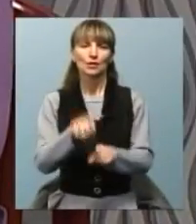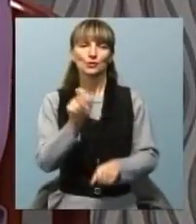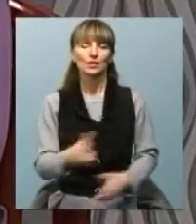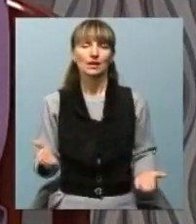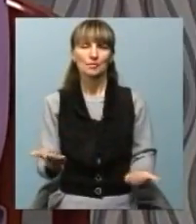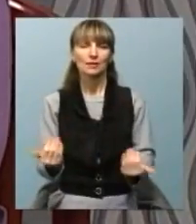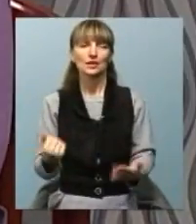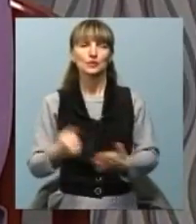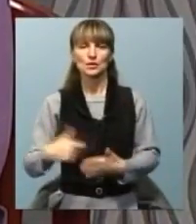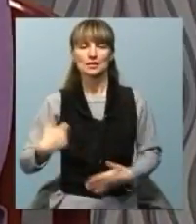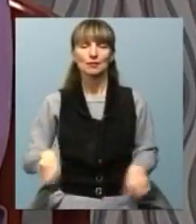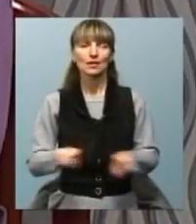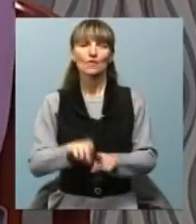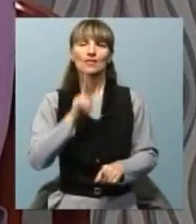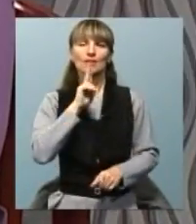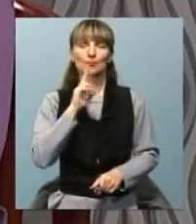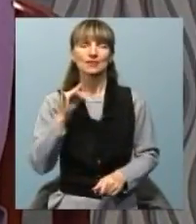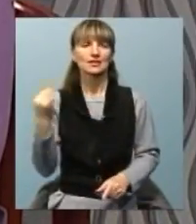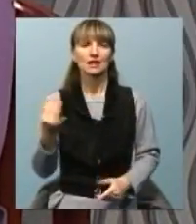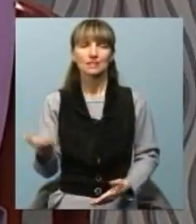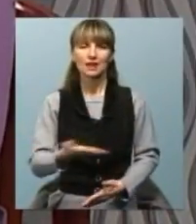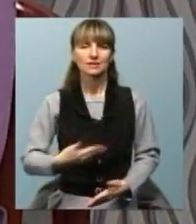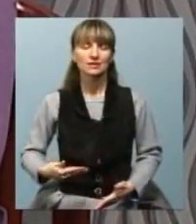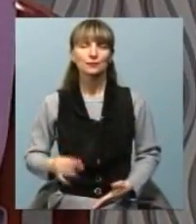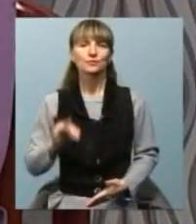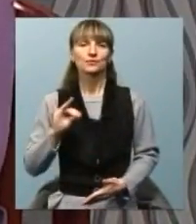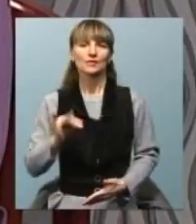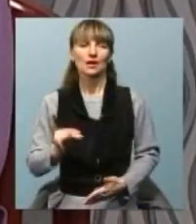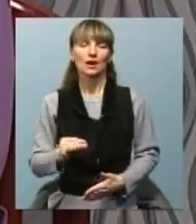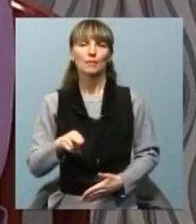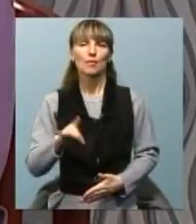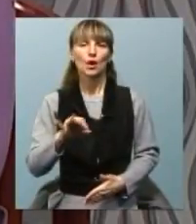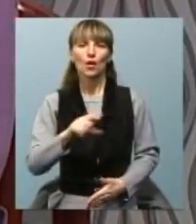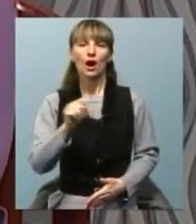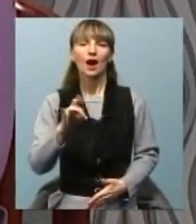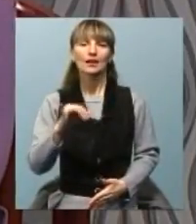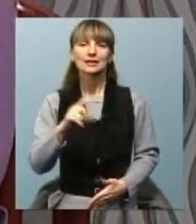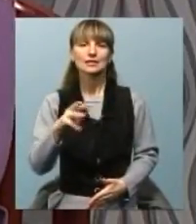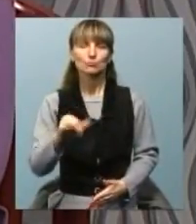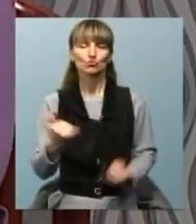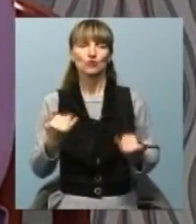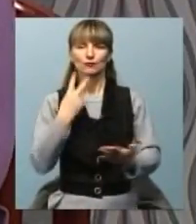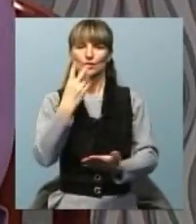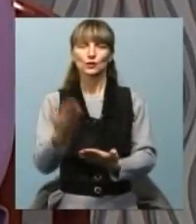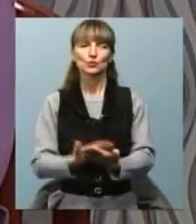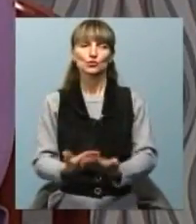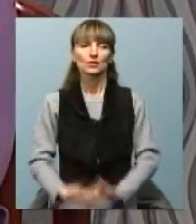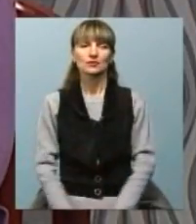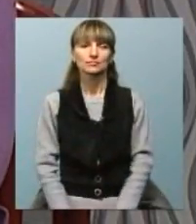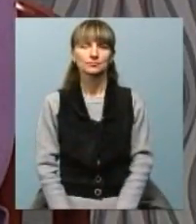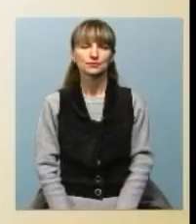яка привертає до себе таку увагу та зацікавлює нас. Ну, а власне про харизму зараз і подивимося сюжет.